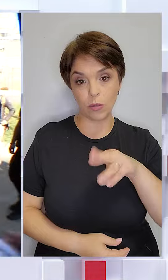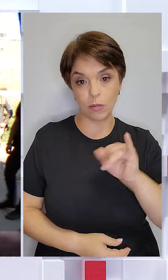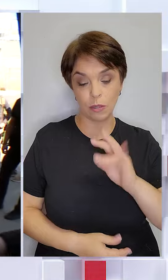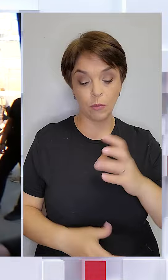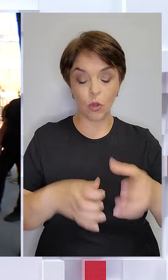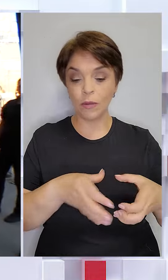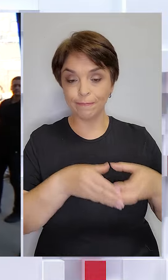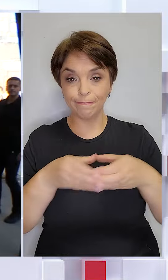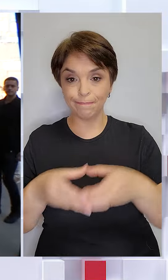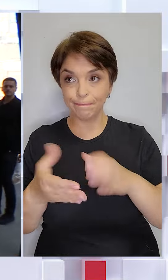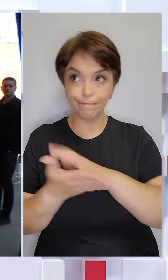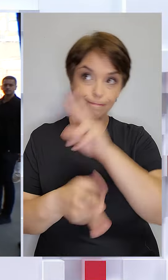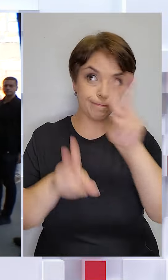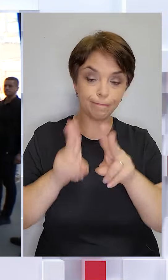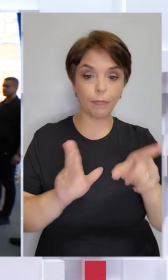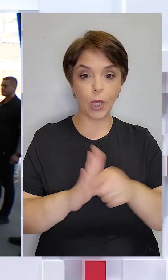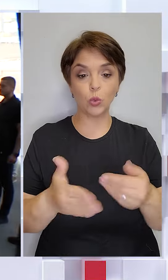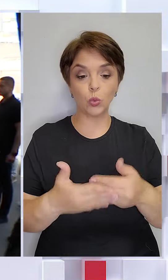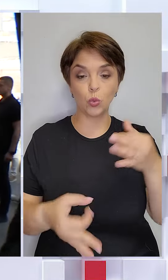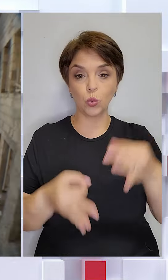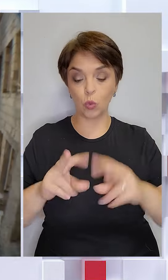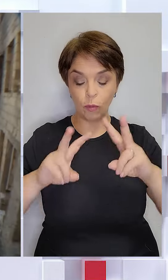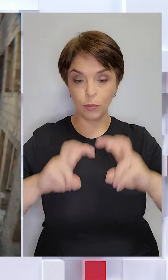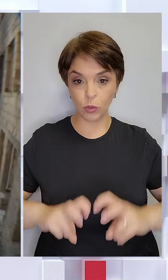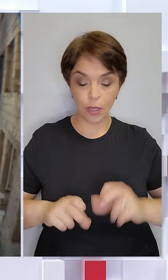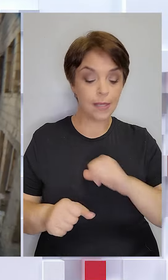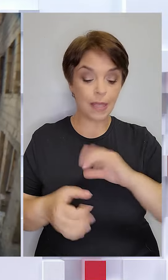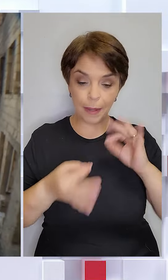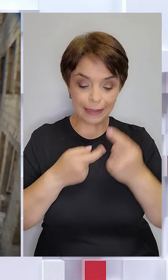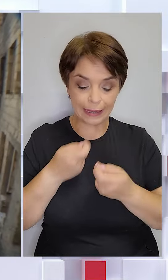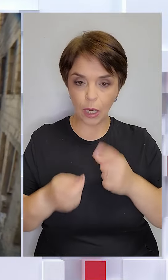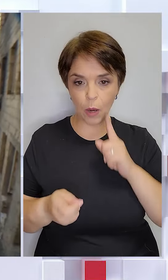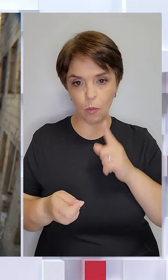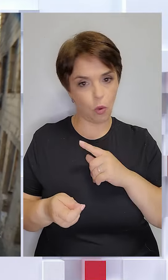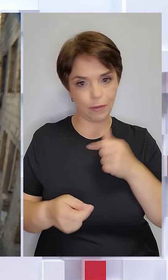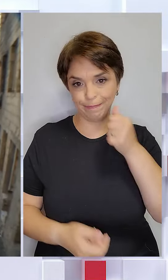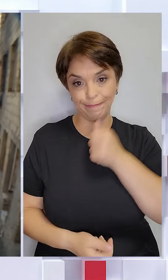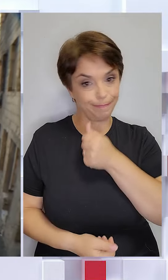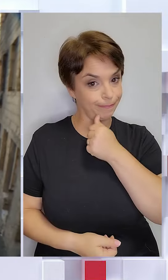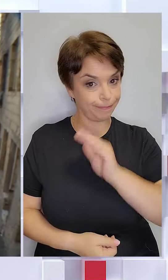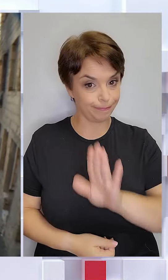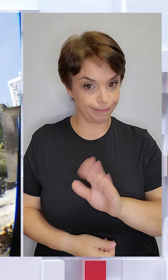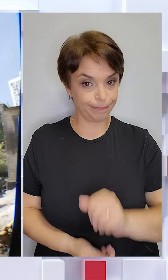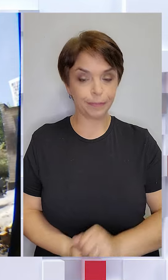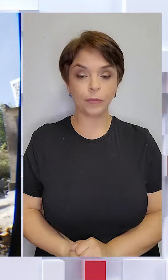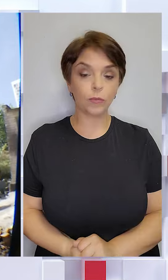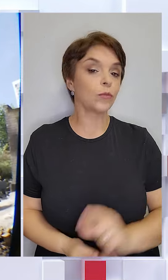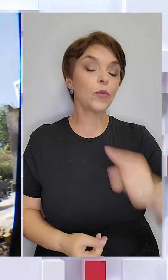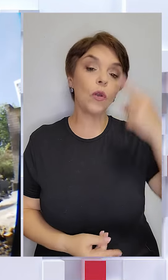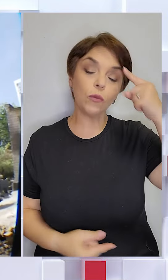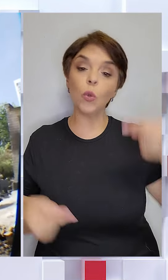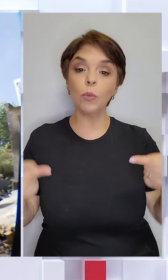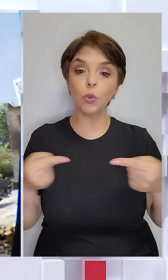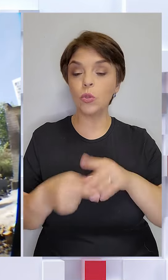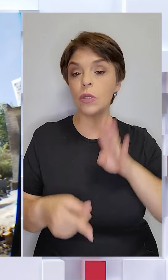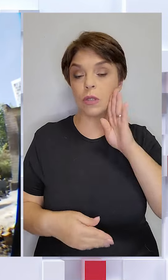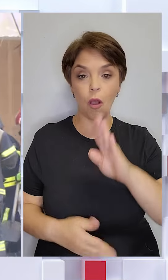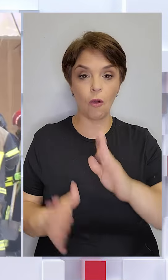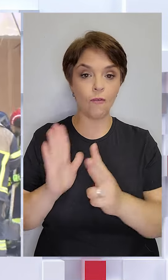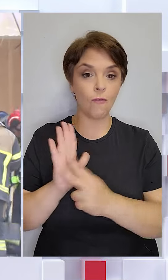міжнародна делегація ознайомилася із досудовим розслідуванням. Самі деталі поки що під грифом «секретно». Що відомо точно,